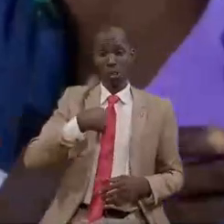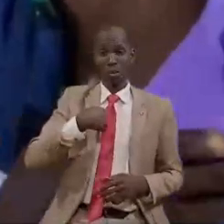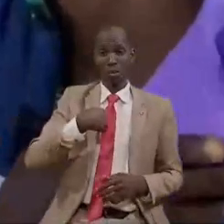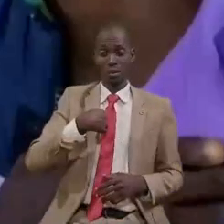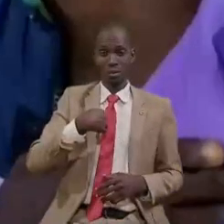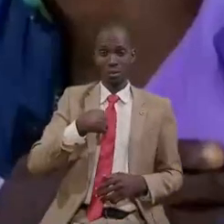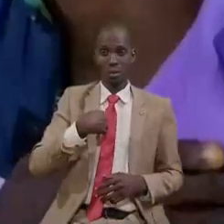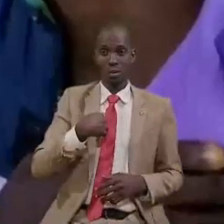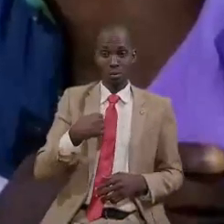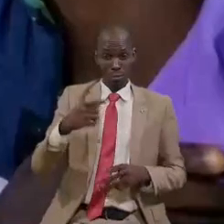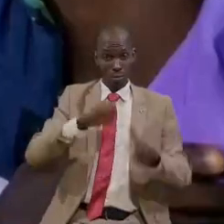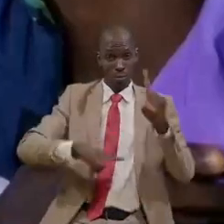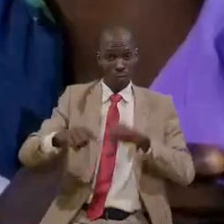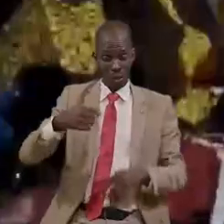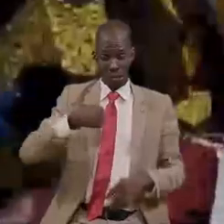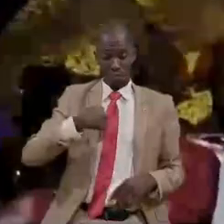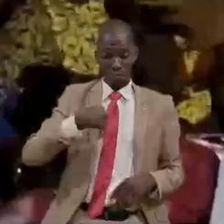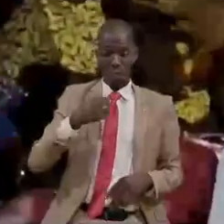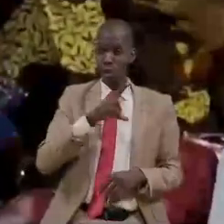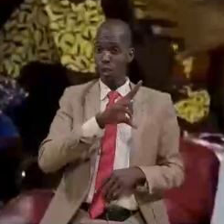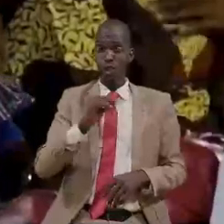aucun mal ne m'arrivera plus.